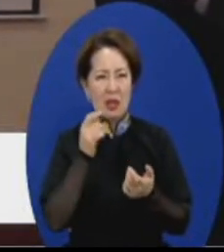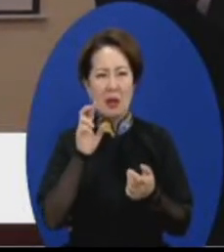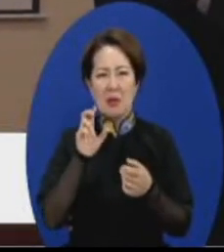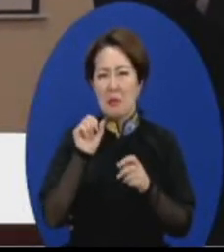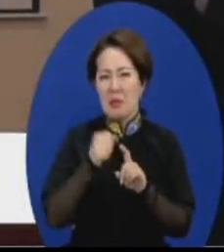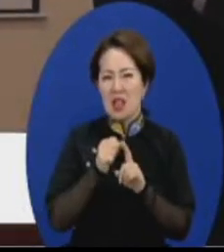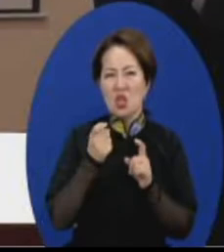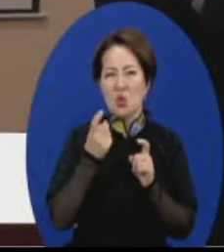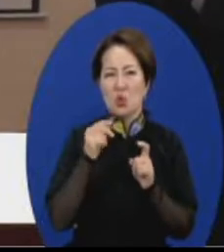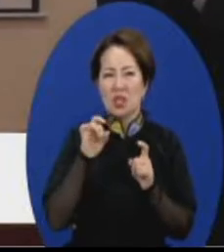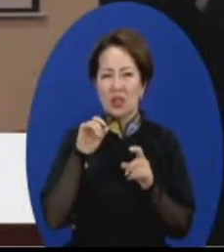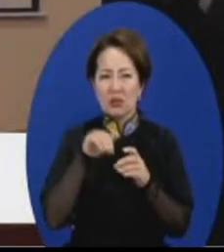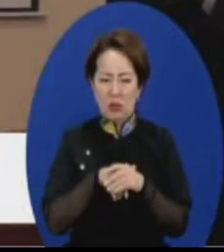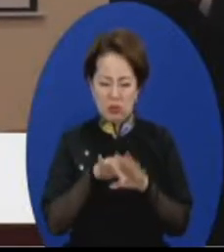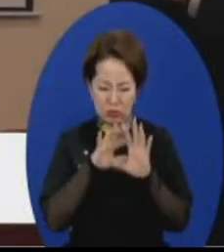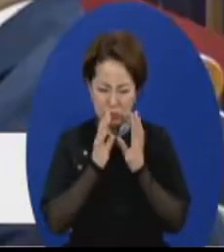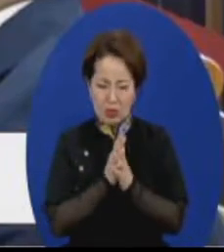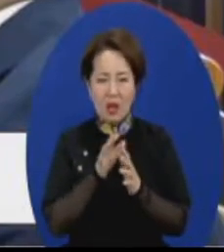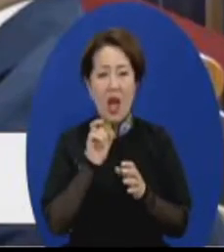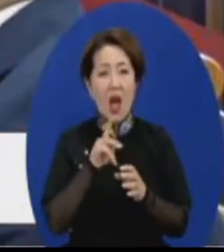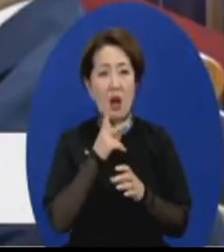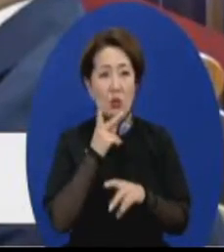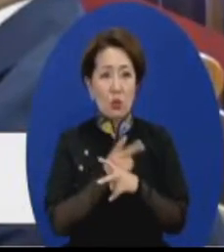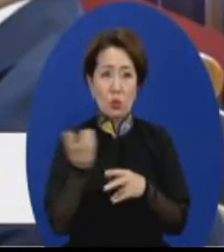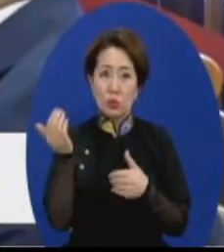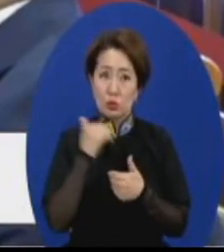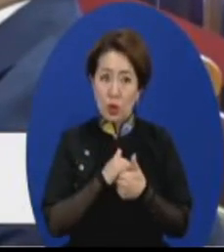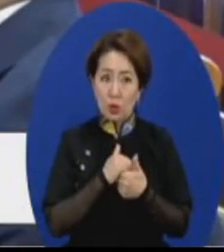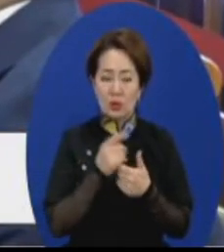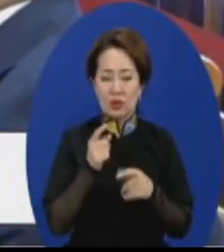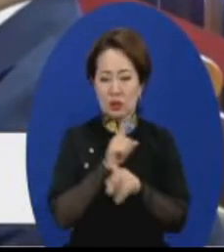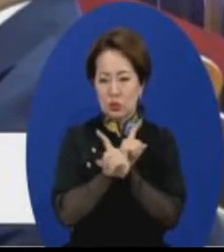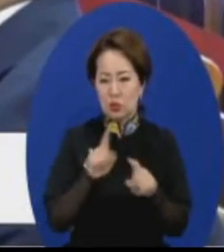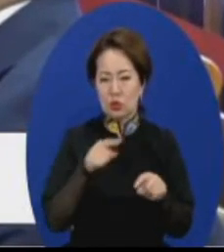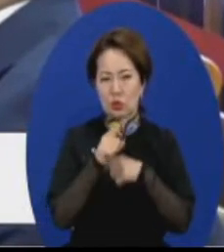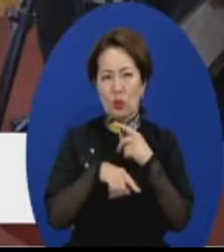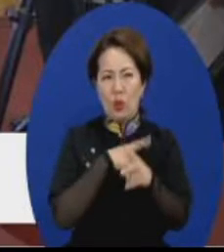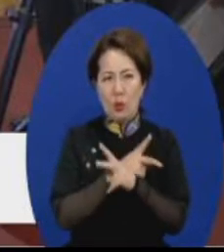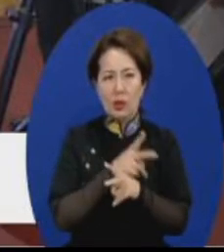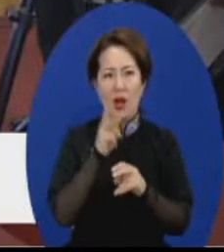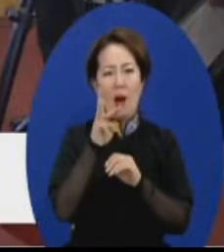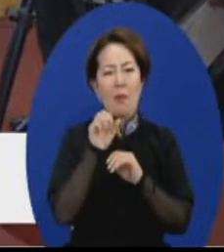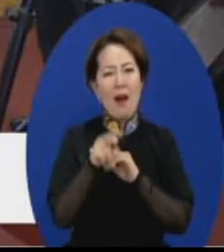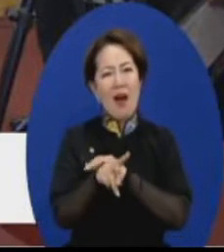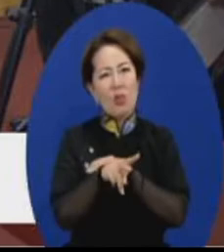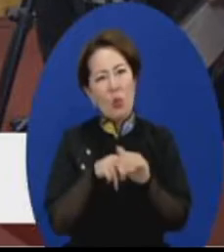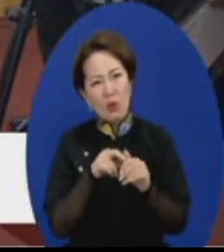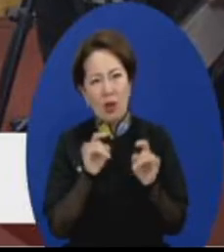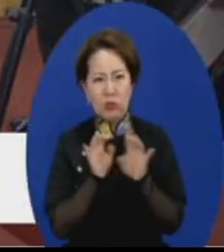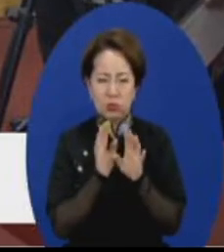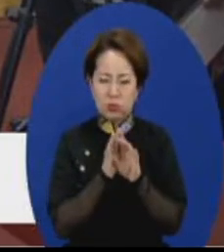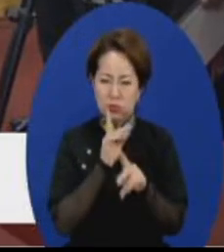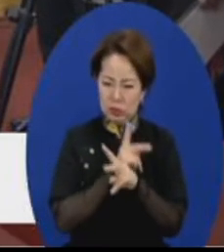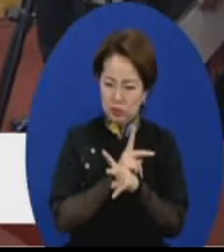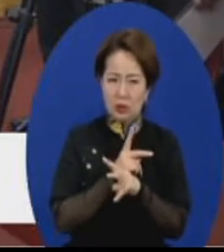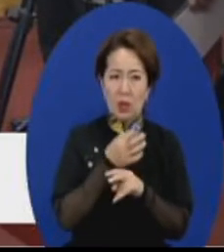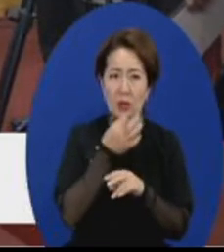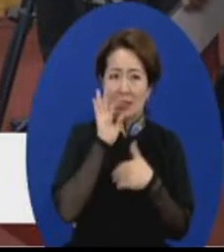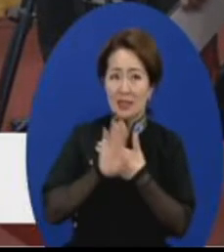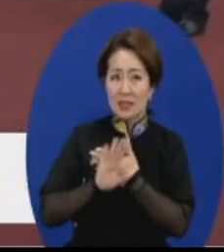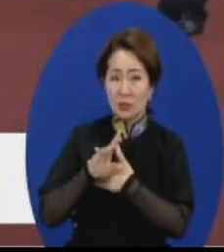ялыг чангатгах зохицуултыг эргэн хувьд тусгах зэрэг, за мөн зөрчлийн тухай хууль, мал хулгалах гэмтрэхтэй тэмцэх урьдчилан зэргийлэх тухай хуулиуд